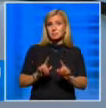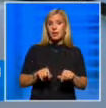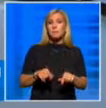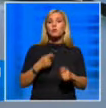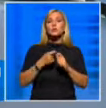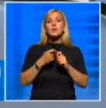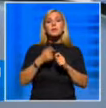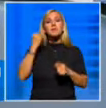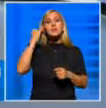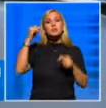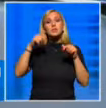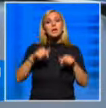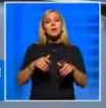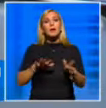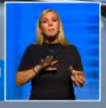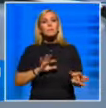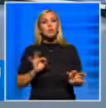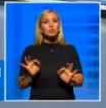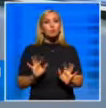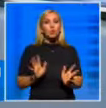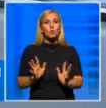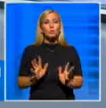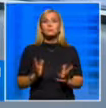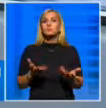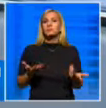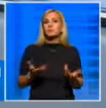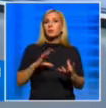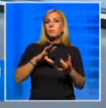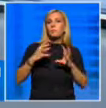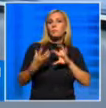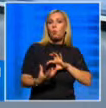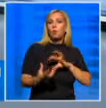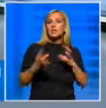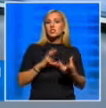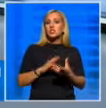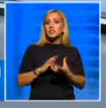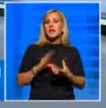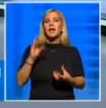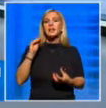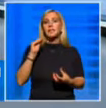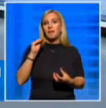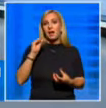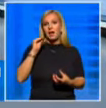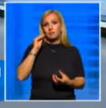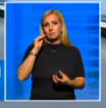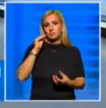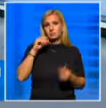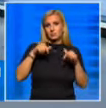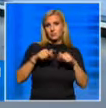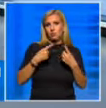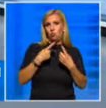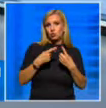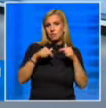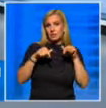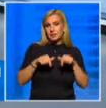се направи извод, че за сега това е по-скоро, как да кажа, политическа дъвка в условията, в които се намираме на